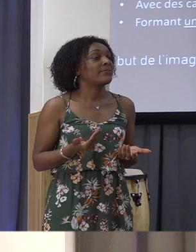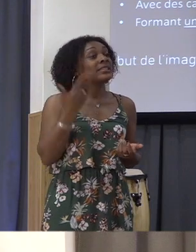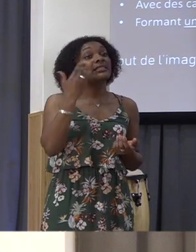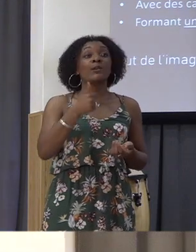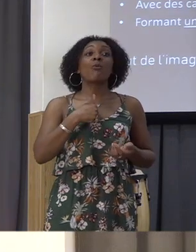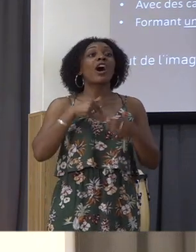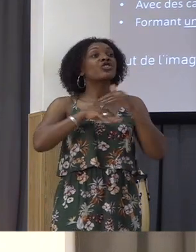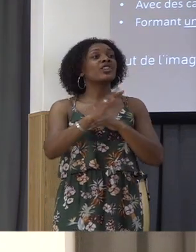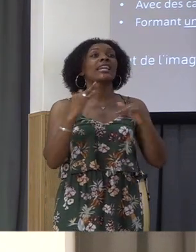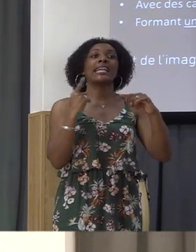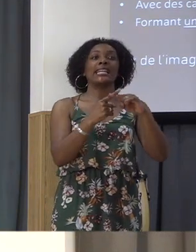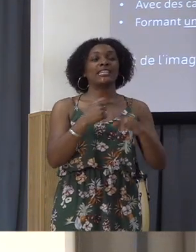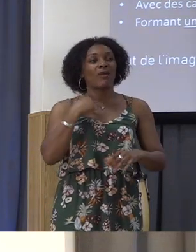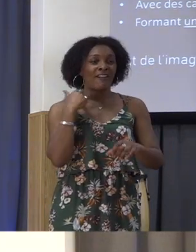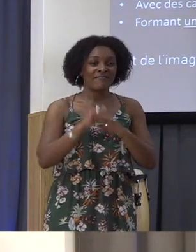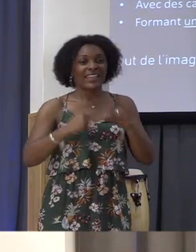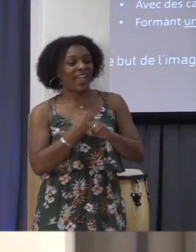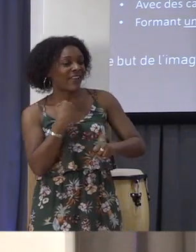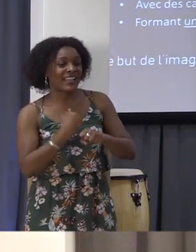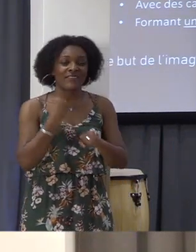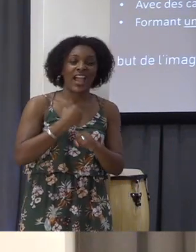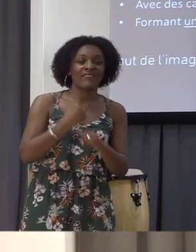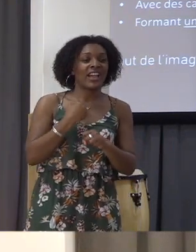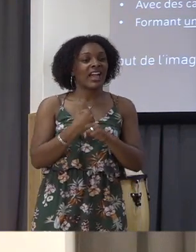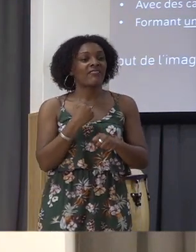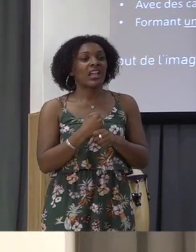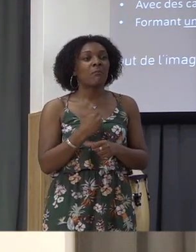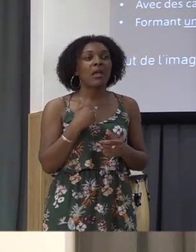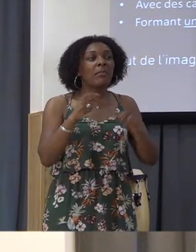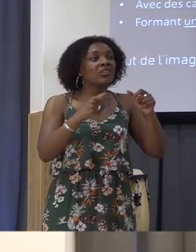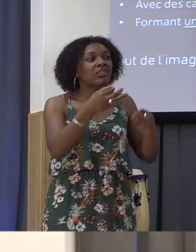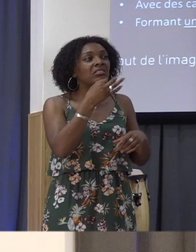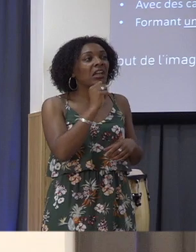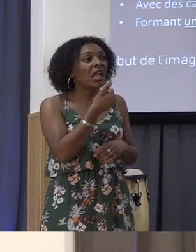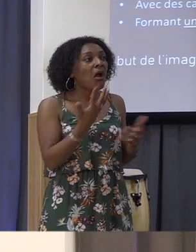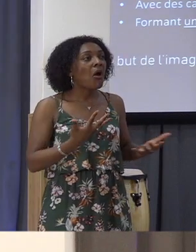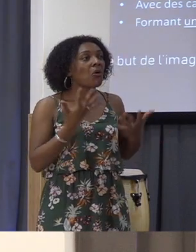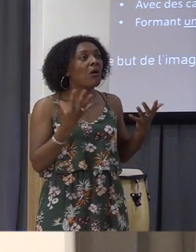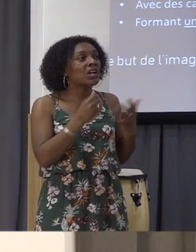quelque chose et que j'ai l'impression que ce que je fais est insignifiant, normalement,